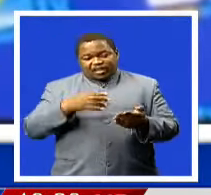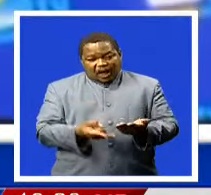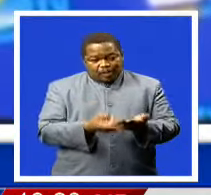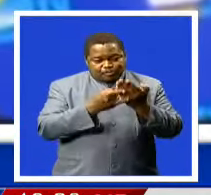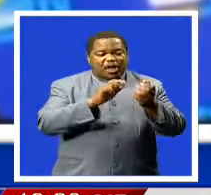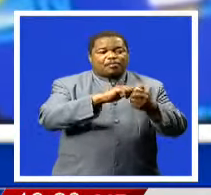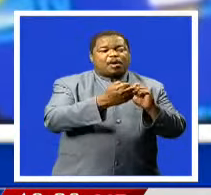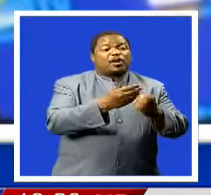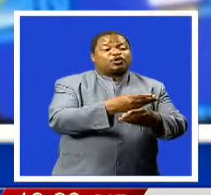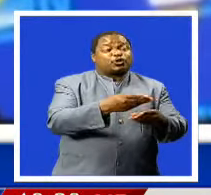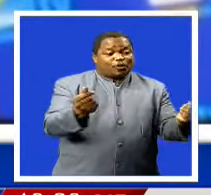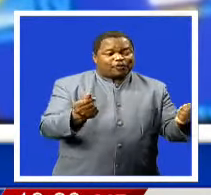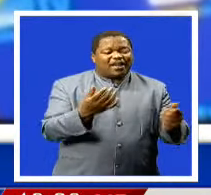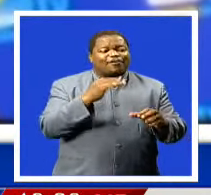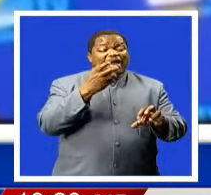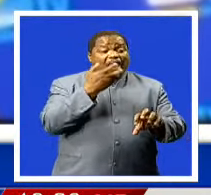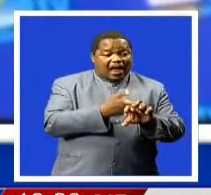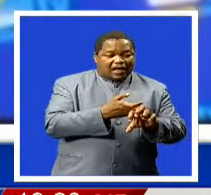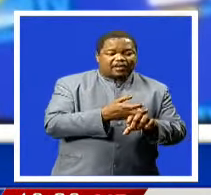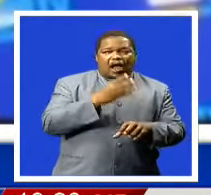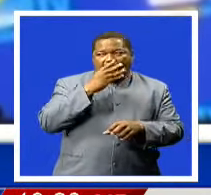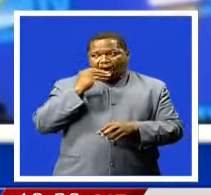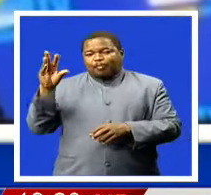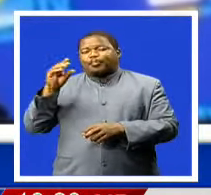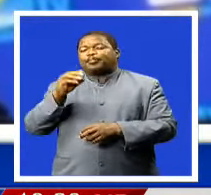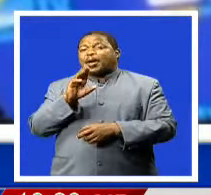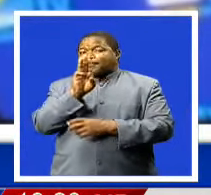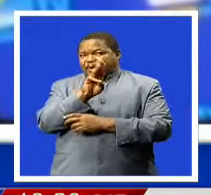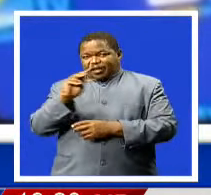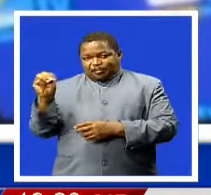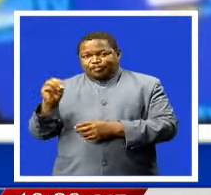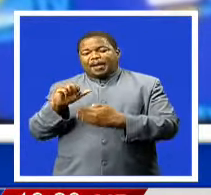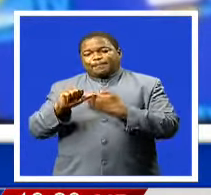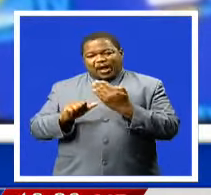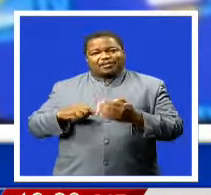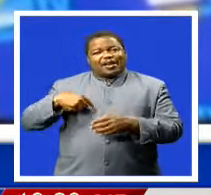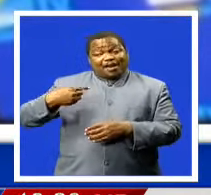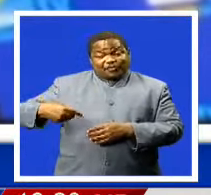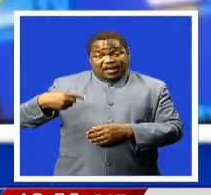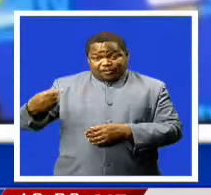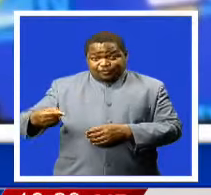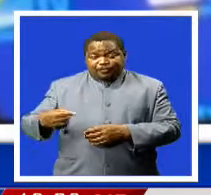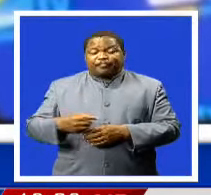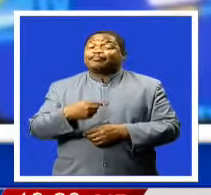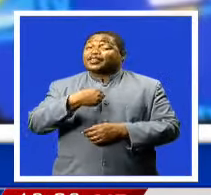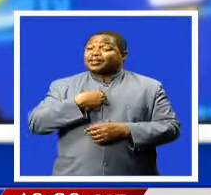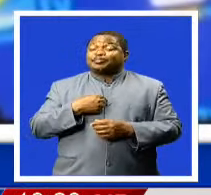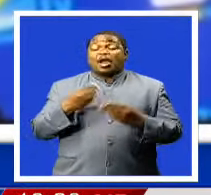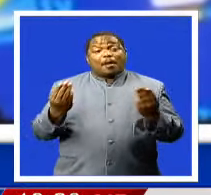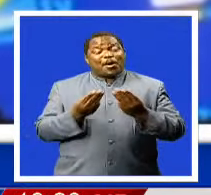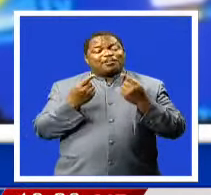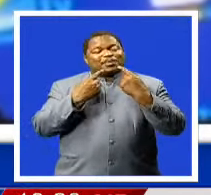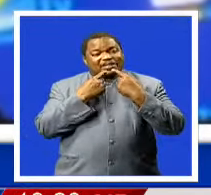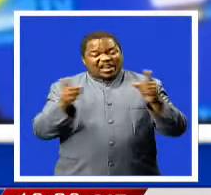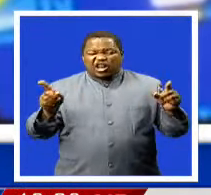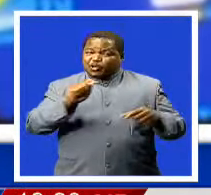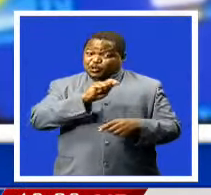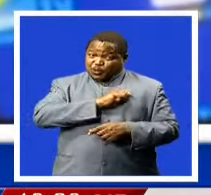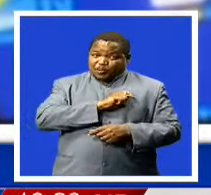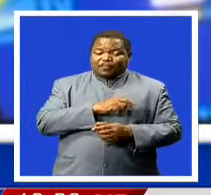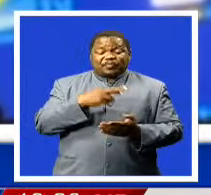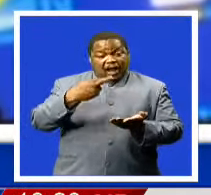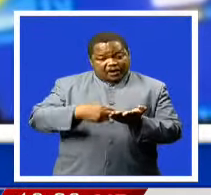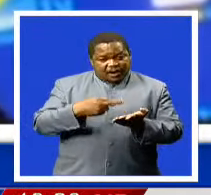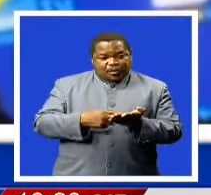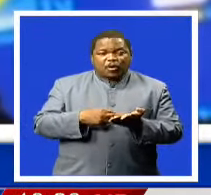njalo ngenyanga. So ke le ngu committee ako esiveni ukuthi le update lesitabo so lesitabo